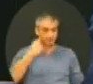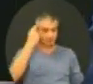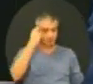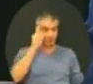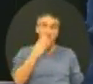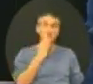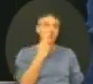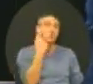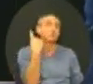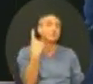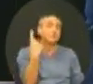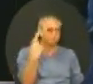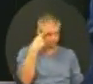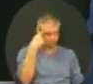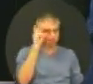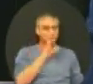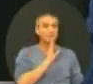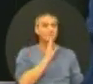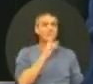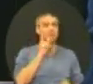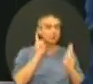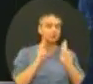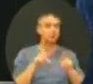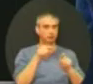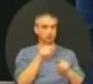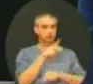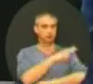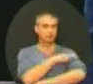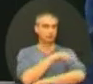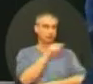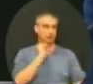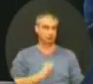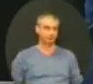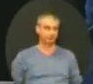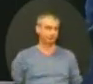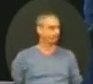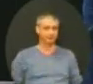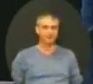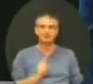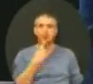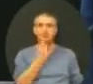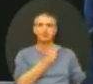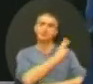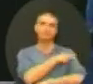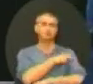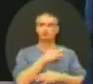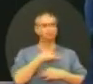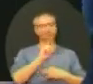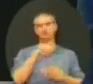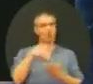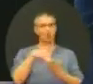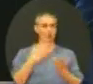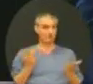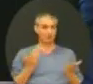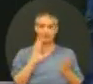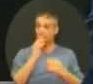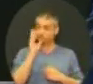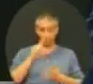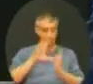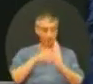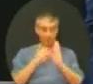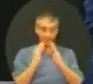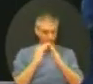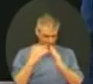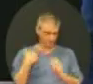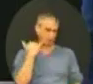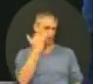שאצל היהודים יודעים שיש בעיה עמוקה אצל המשטרה. עכשיו, זה לא אומר שהמשטרה עבורי היא לא כתובת. למשל, אם יש גניבה